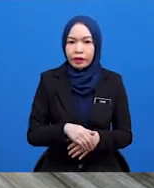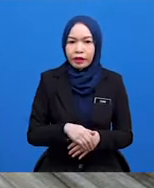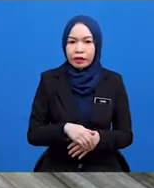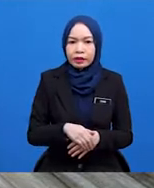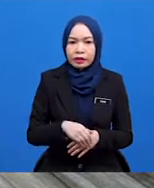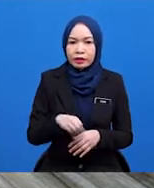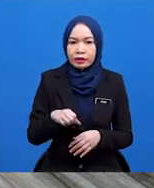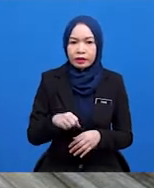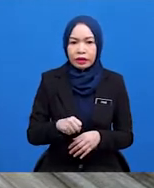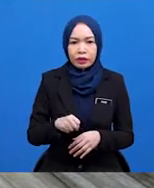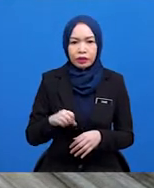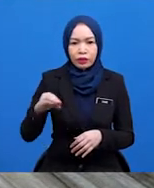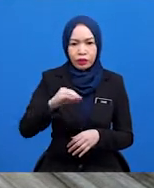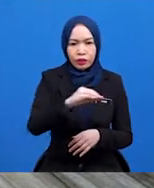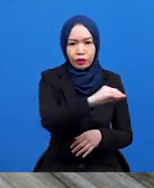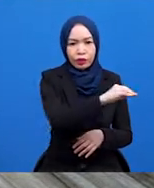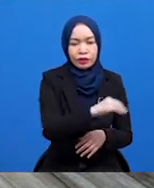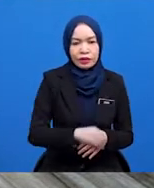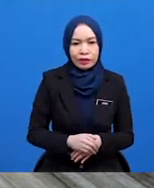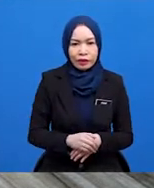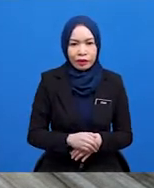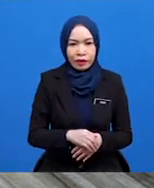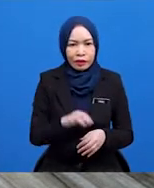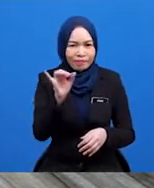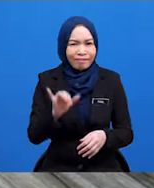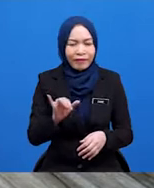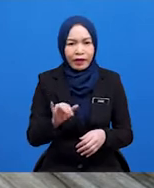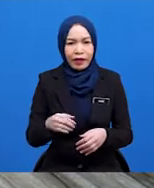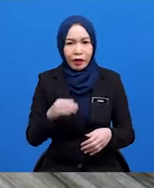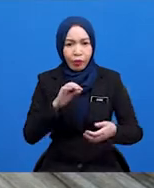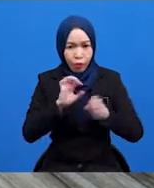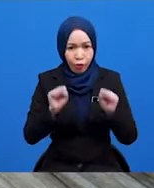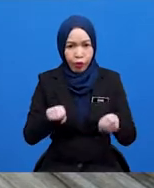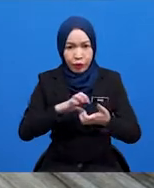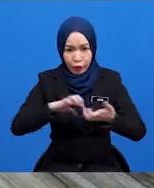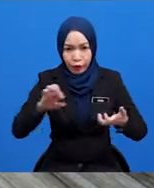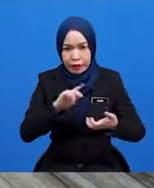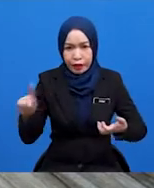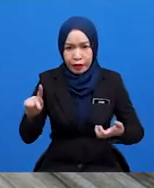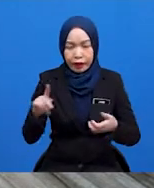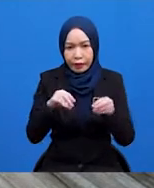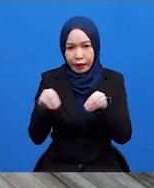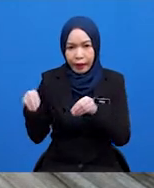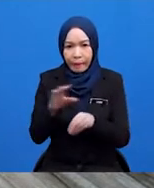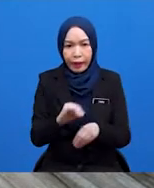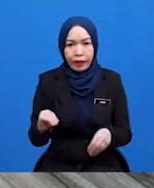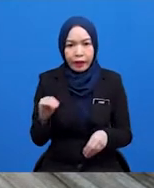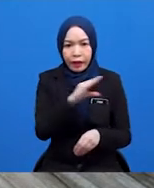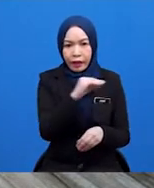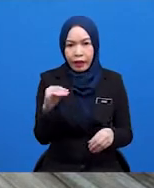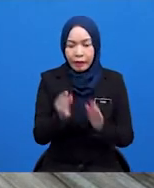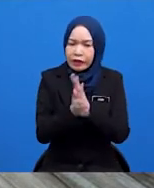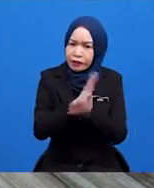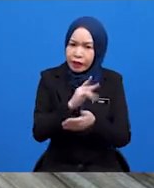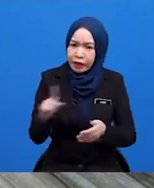serangan tikus dan sebagainya yang boleh merosakkan tanaman dan ini menyebabkan